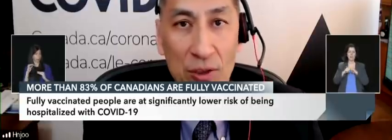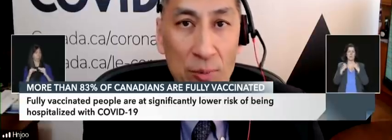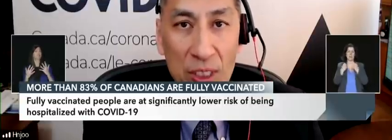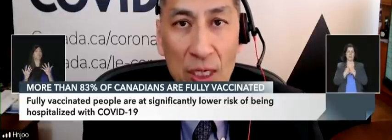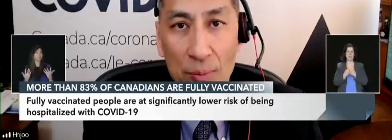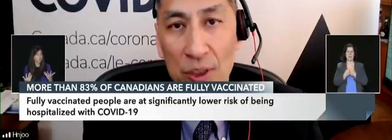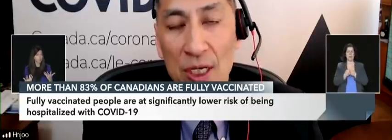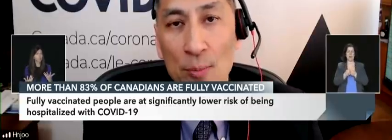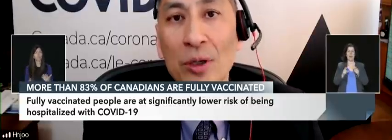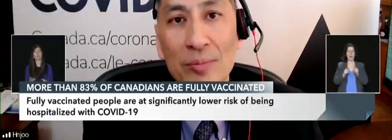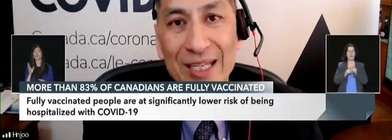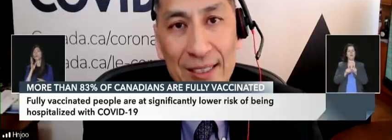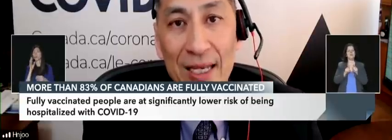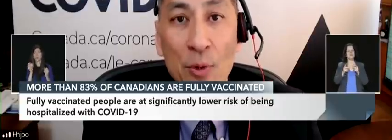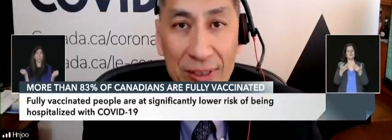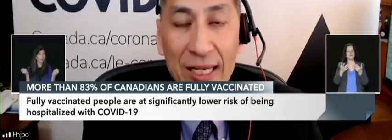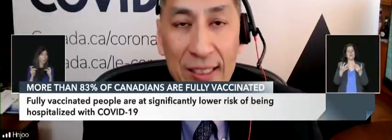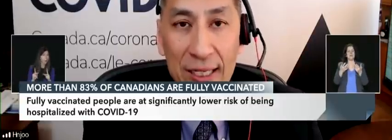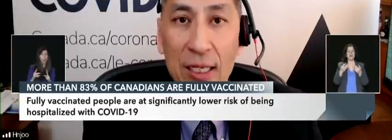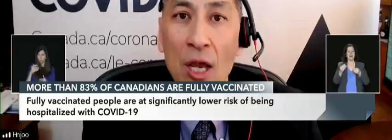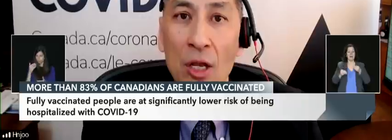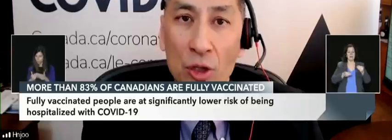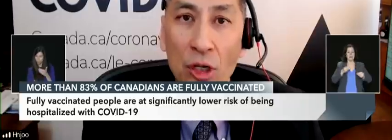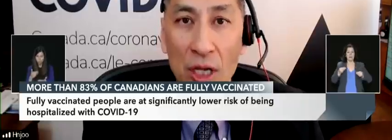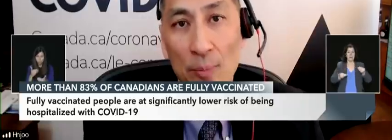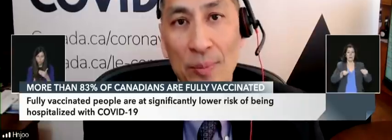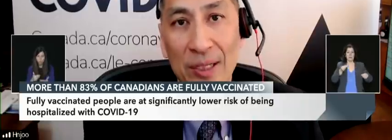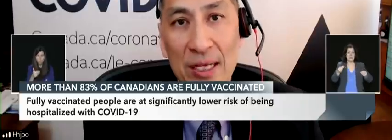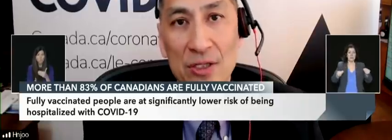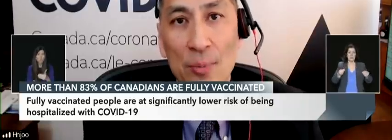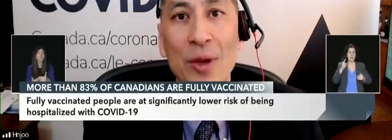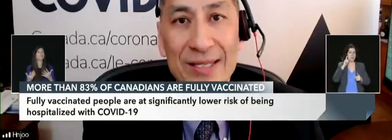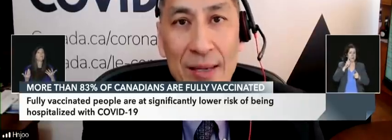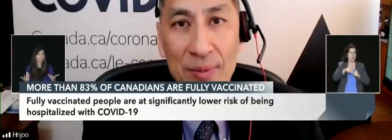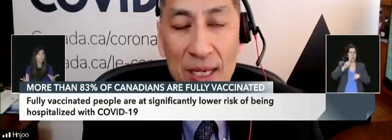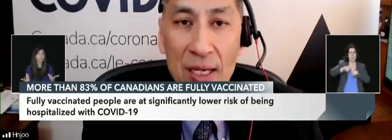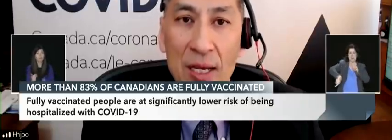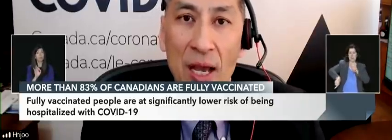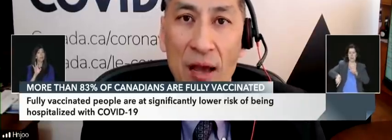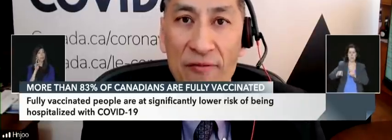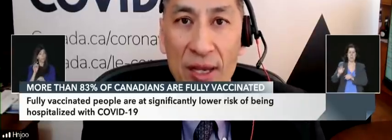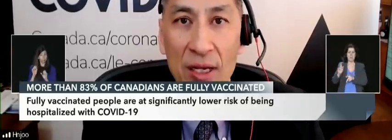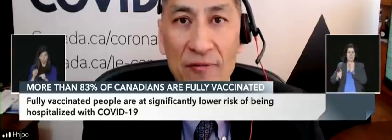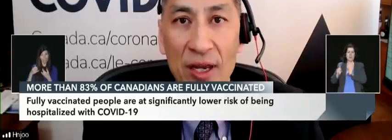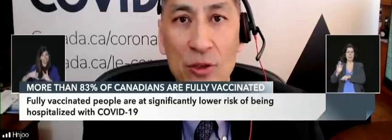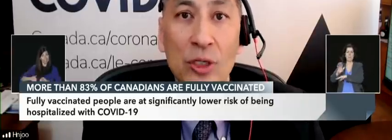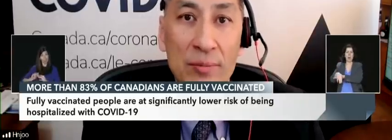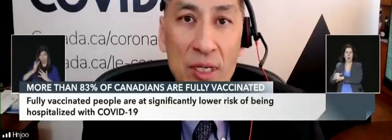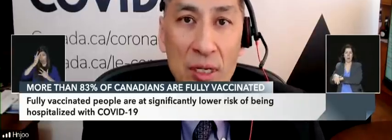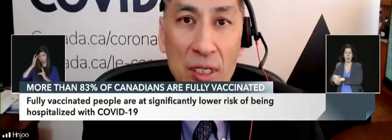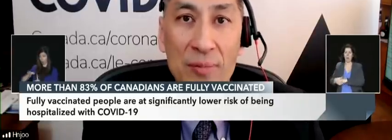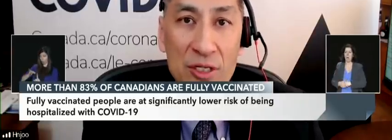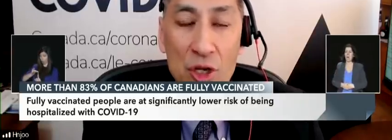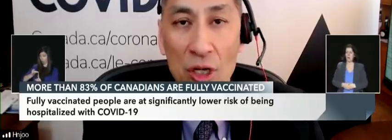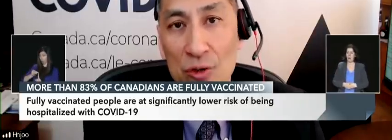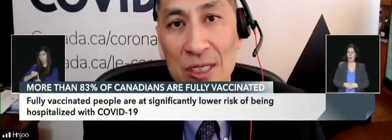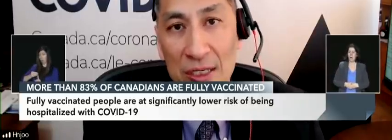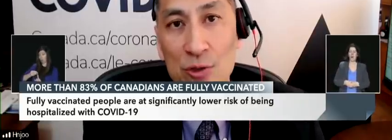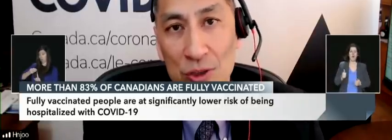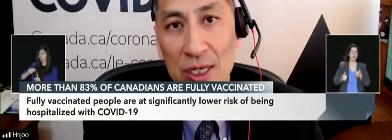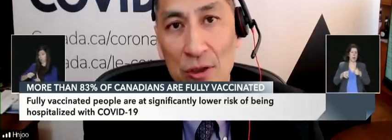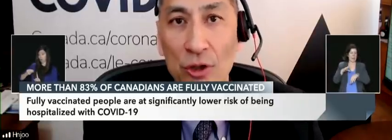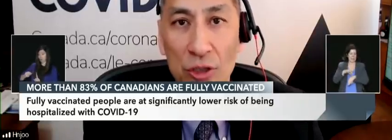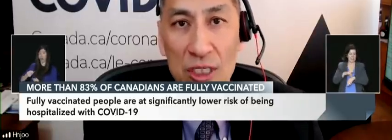transmission et aussi peut-être un peu de morbidité et mortalité dans la population peut accepter avec toutes les